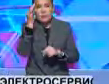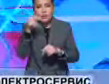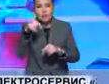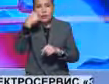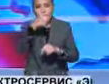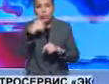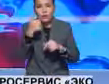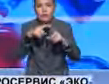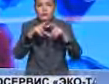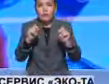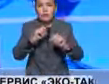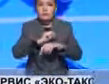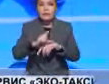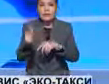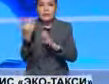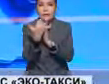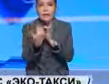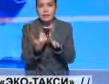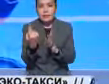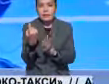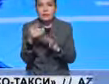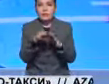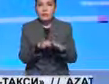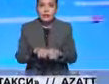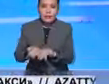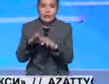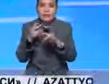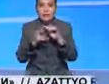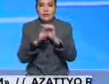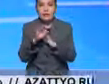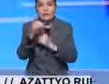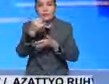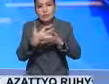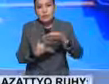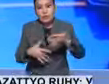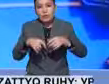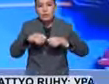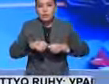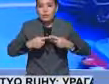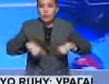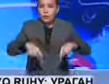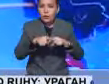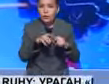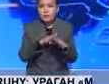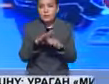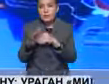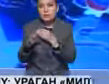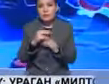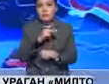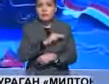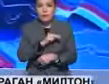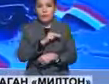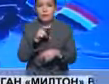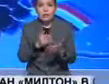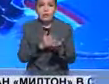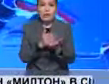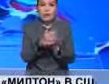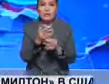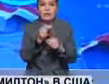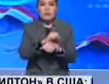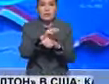учебного года в школах запущена программа «Биртутас тәрбие». В рамках нее сразу несколько уполномоченных органов проводят совместную работу. Она направлена на